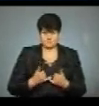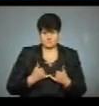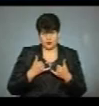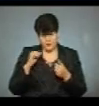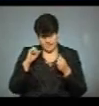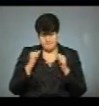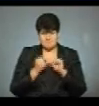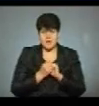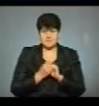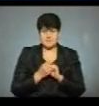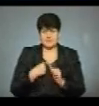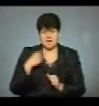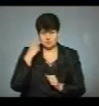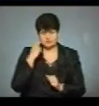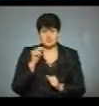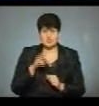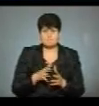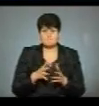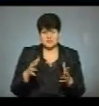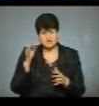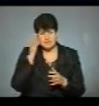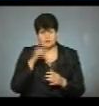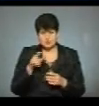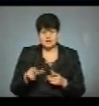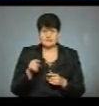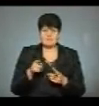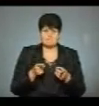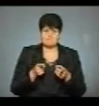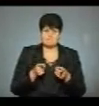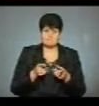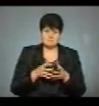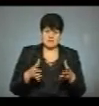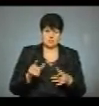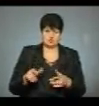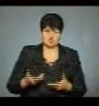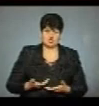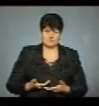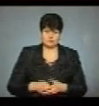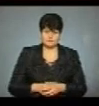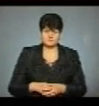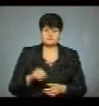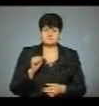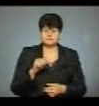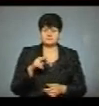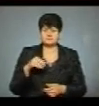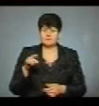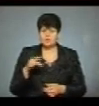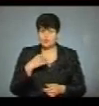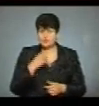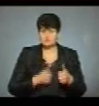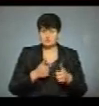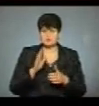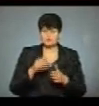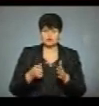пам'ять, я думаю, що це чим більше ми згадуємо цих людей, тим більше ці люди справді живуть. Андрій Підлужний каже, турнір триватиме